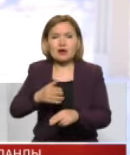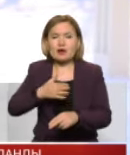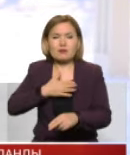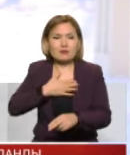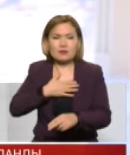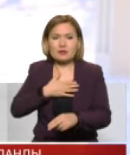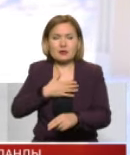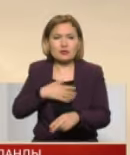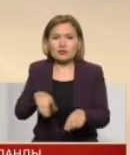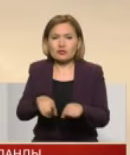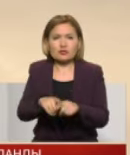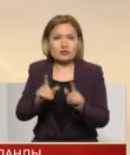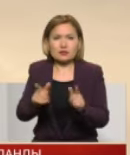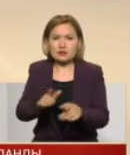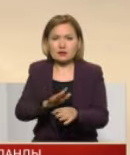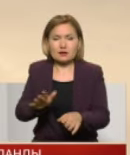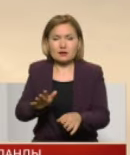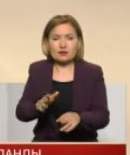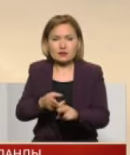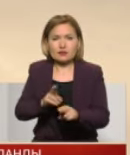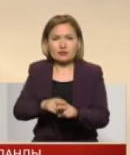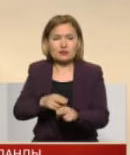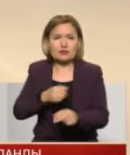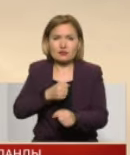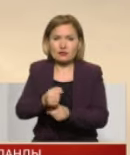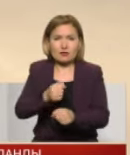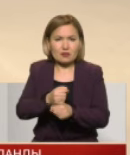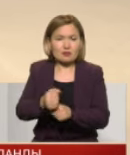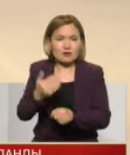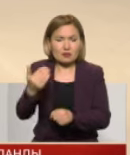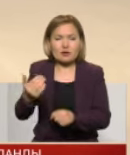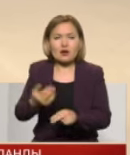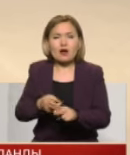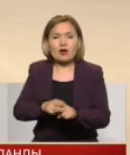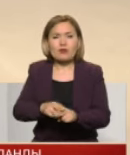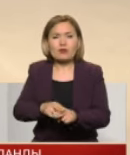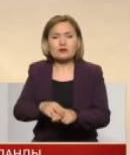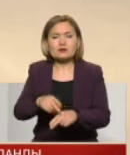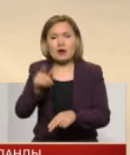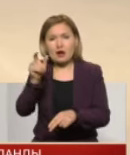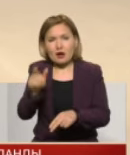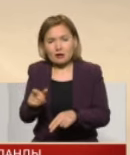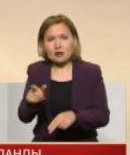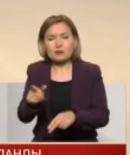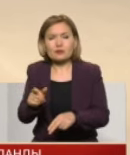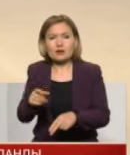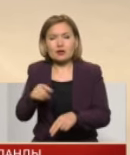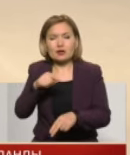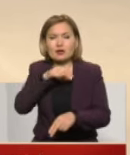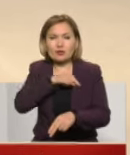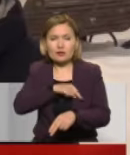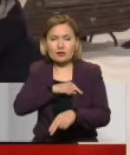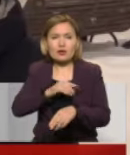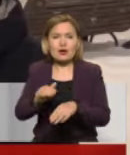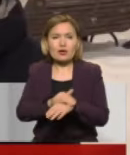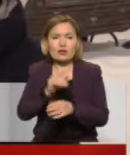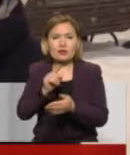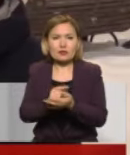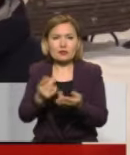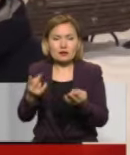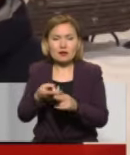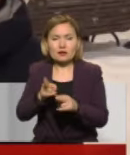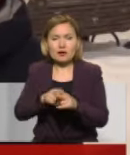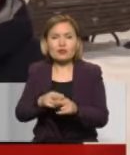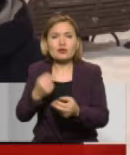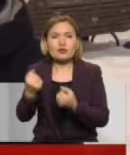дәрі ондай. Болғанда жоқ ондай. Заңды тұрғыдан болсын, адамгершілік қасиеттен болсын қылмыс деп есептеймін.